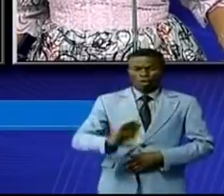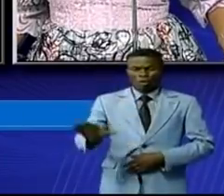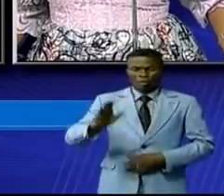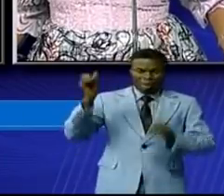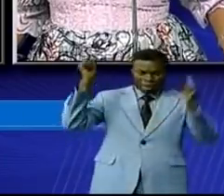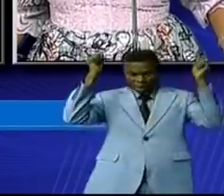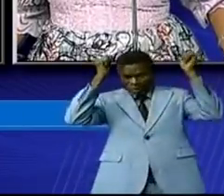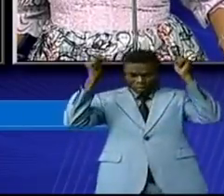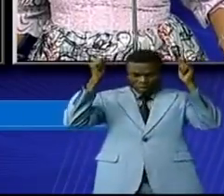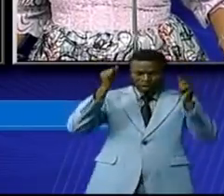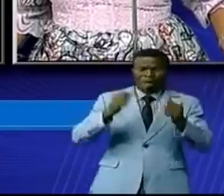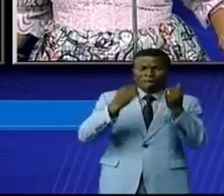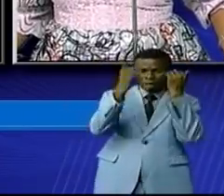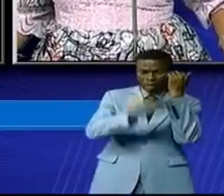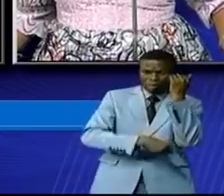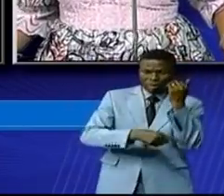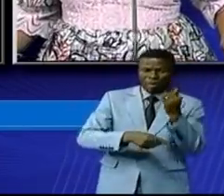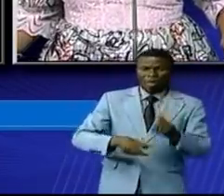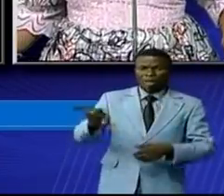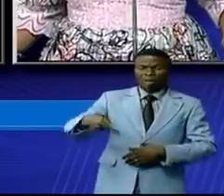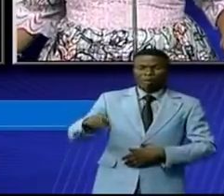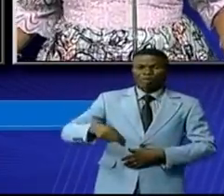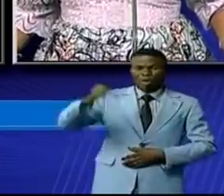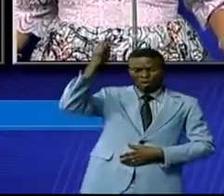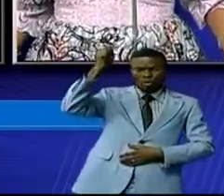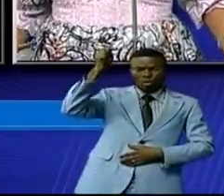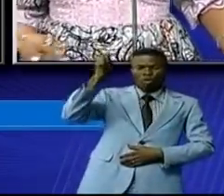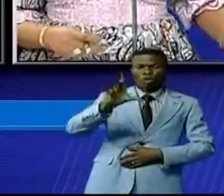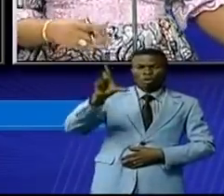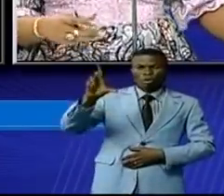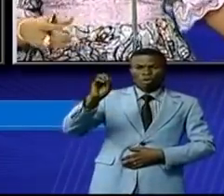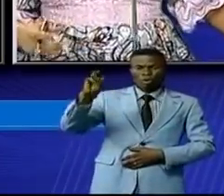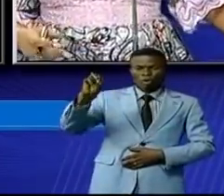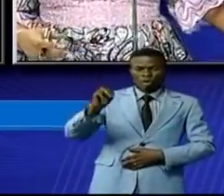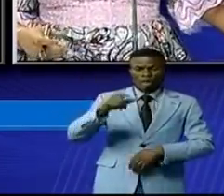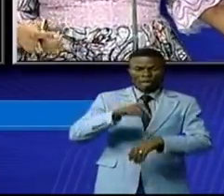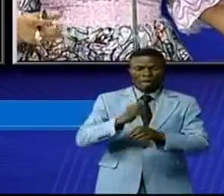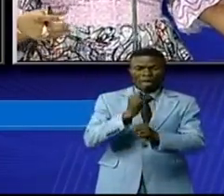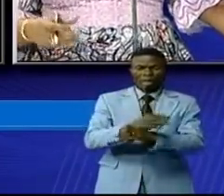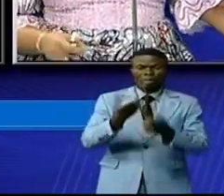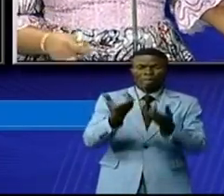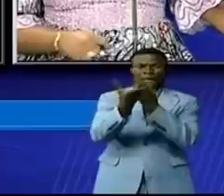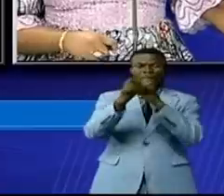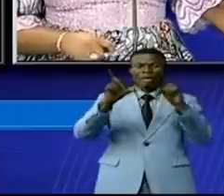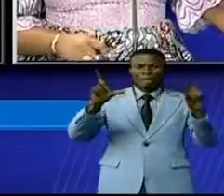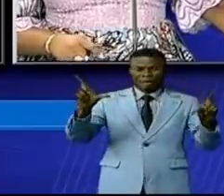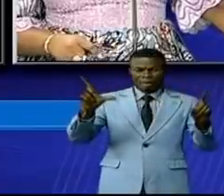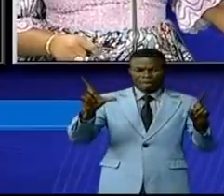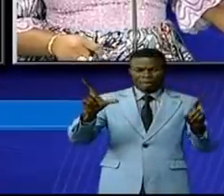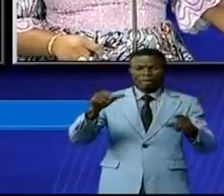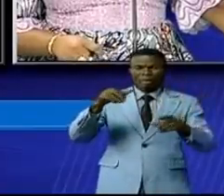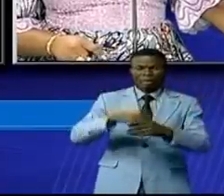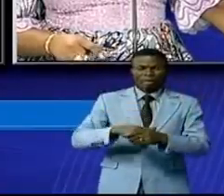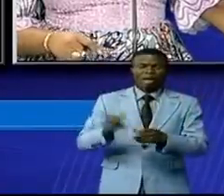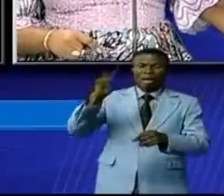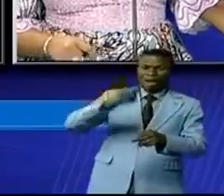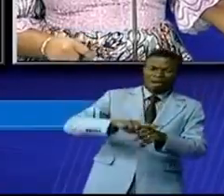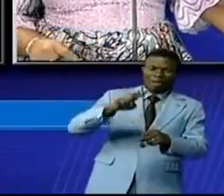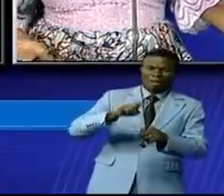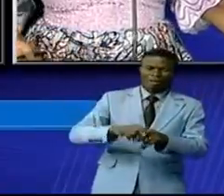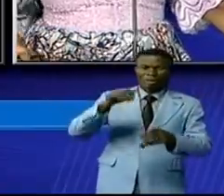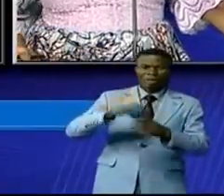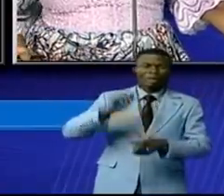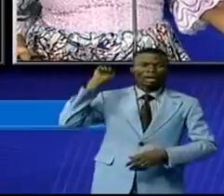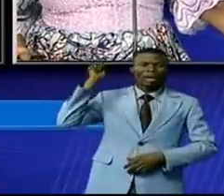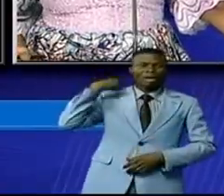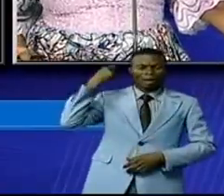pour des faits bénins dans le Olomami hume de nouveau l'air de la liberté après quelques moments dans les géoles. À la prison de